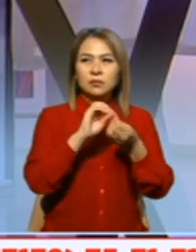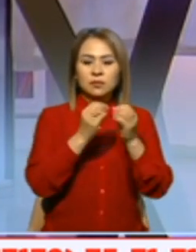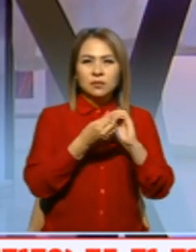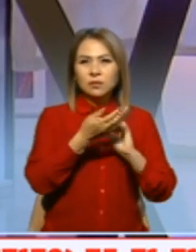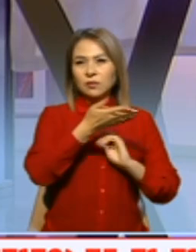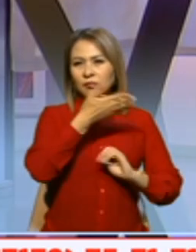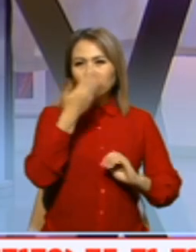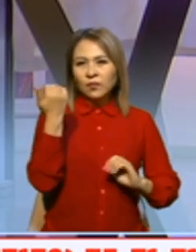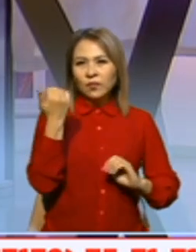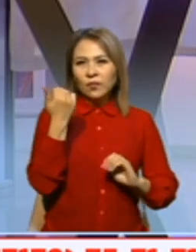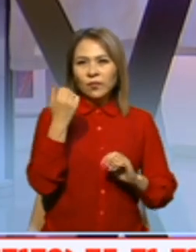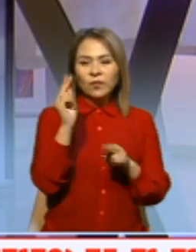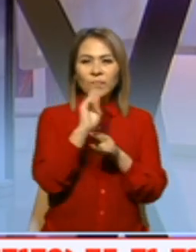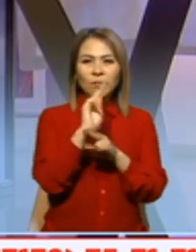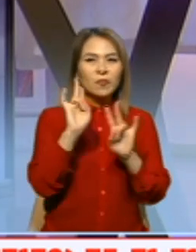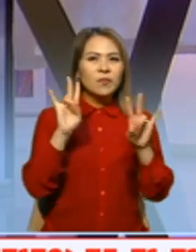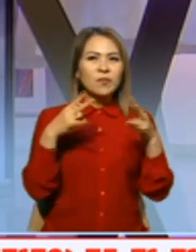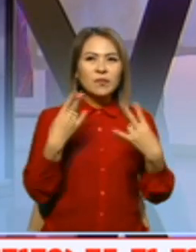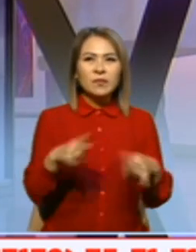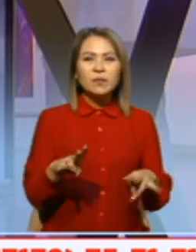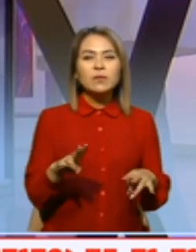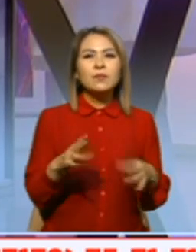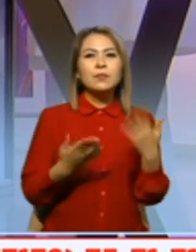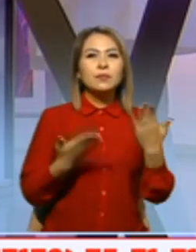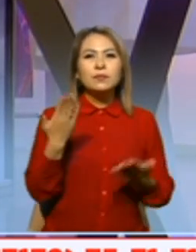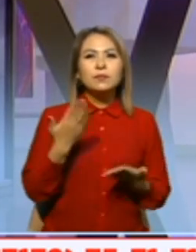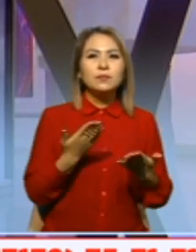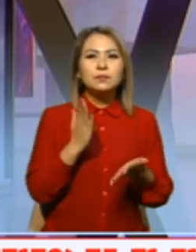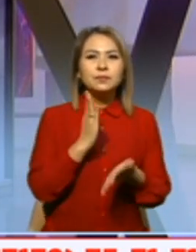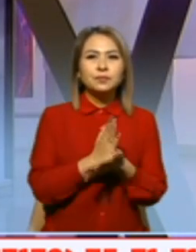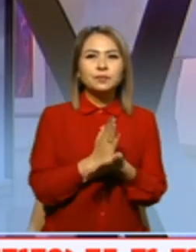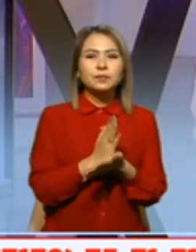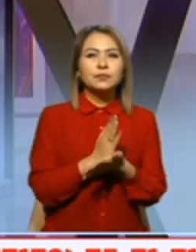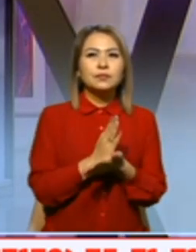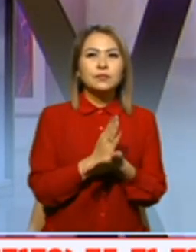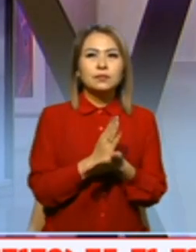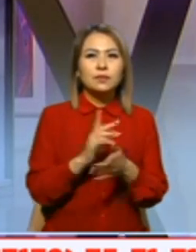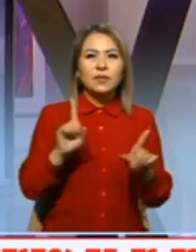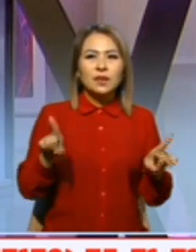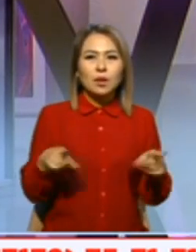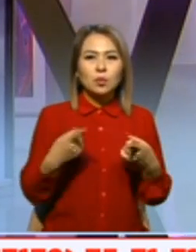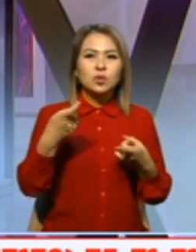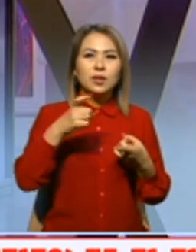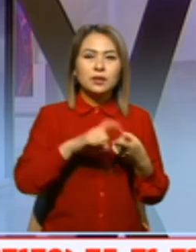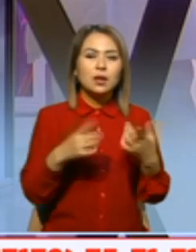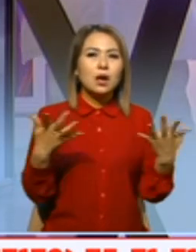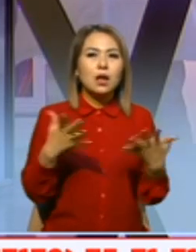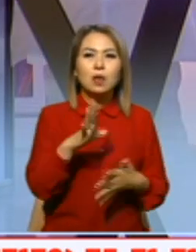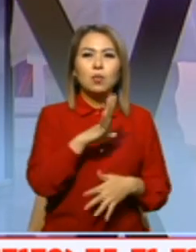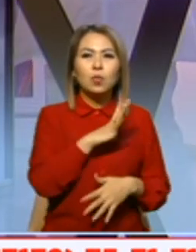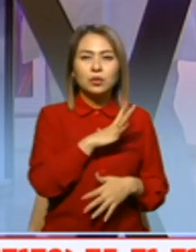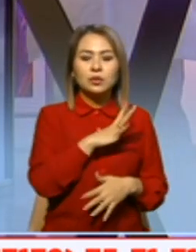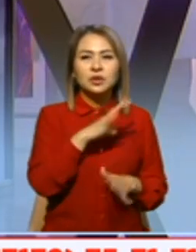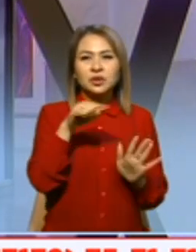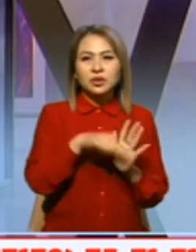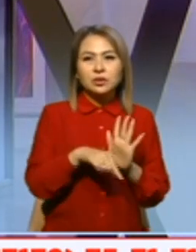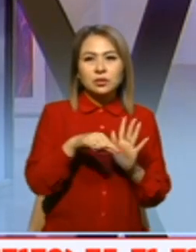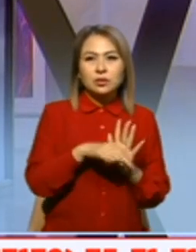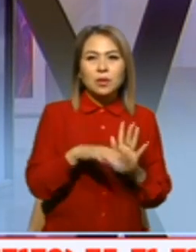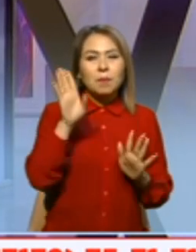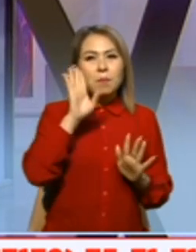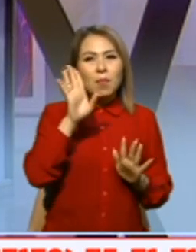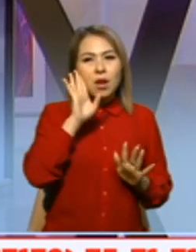оған емнің керек жоқ. Но егер бала қалай даму сатысында қалай болды іште жатқан кезде,